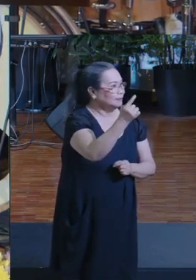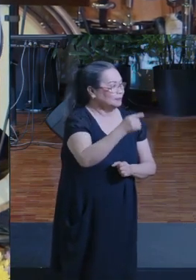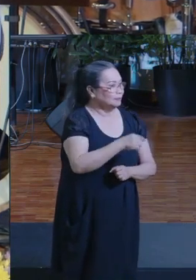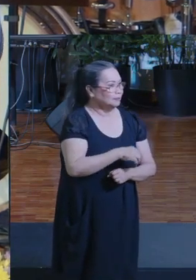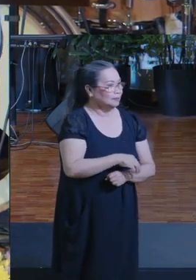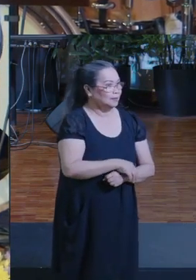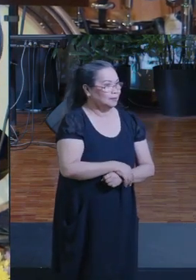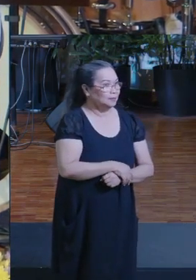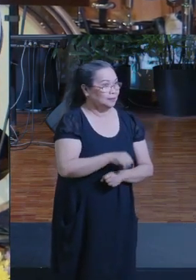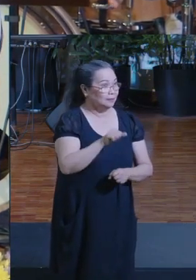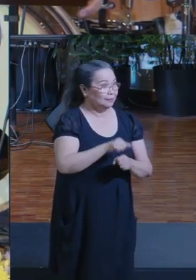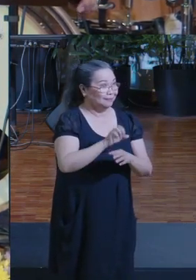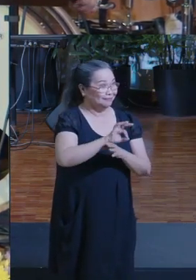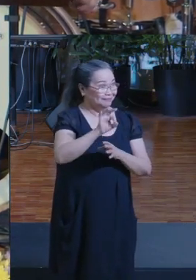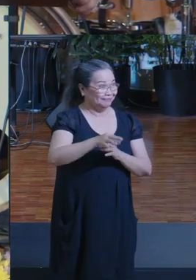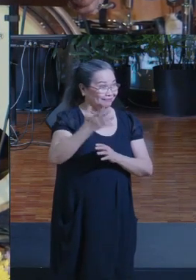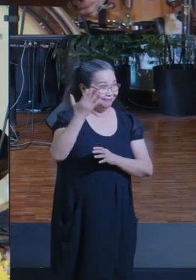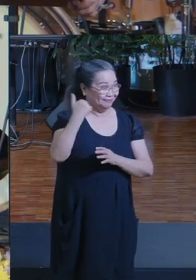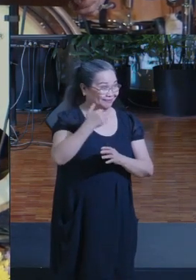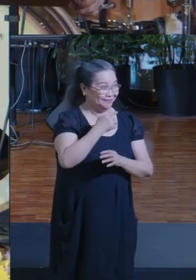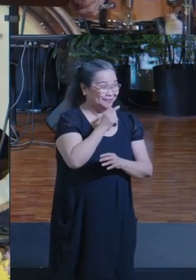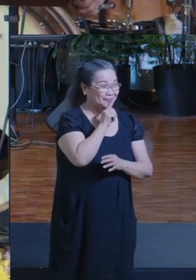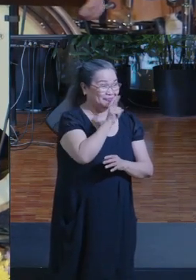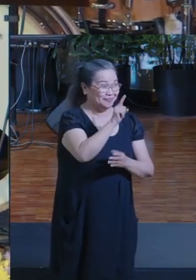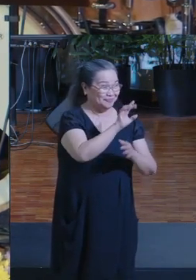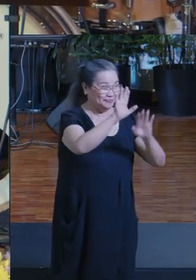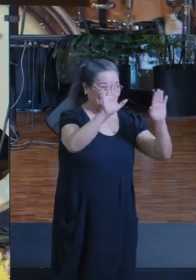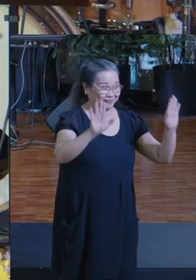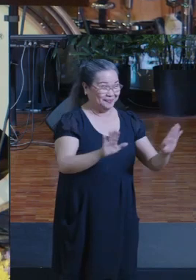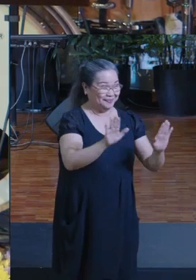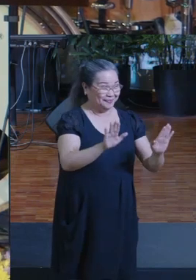At doon tayo nagtapos no verse 14.